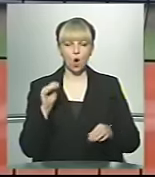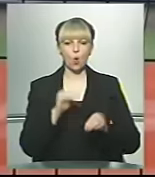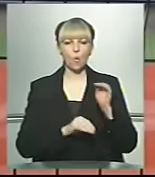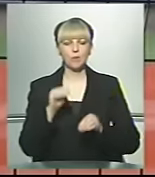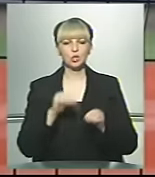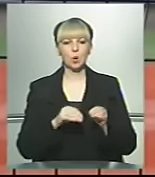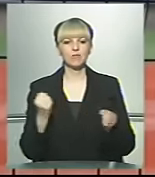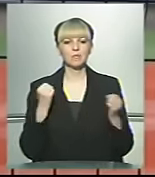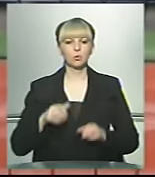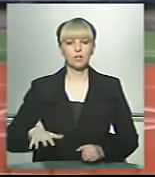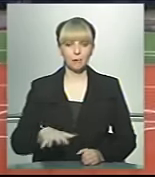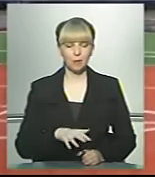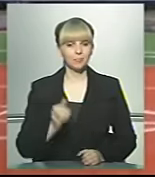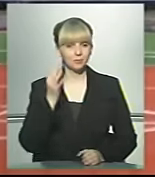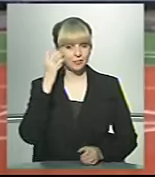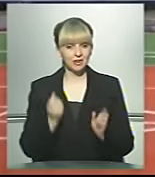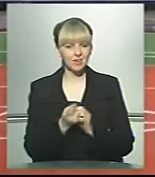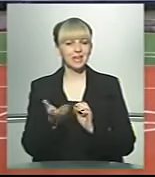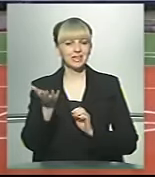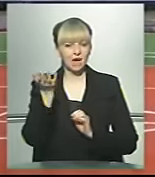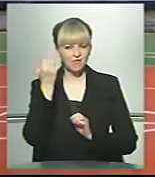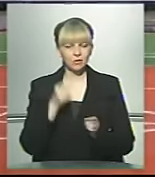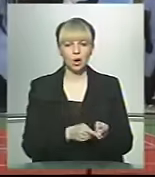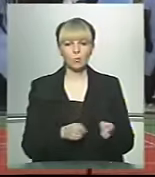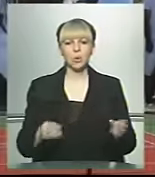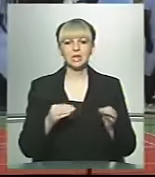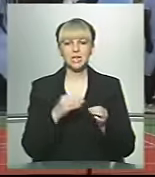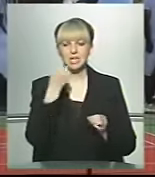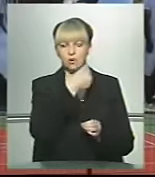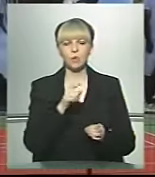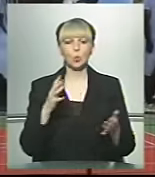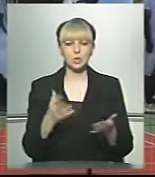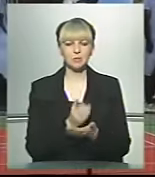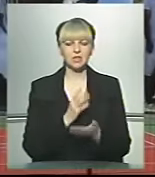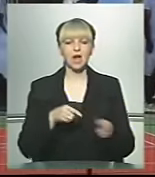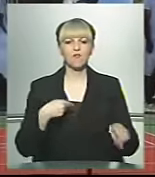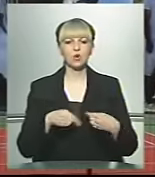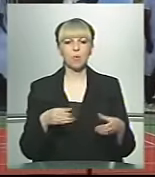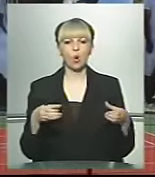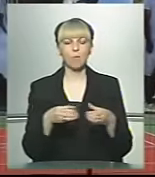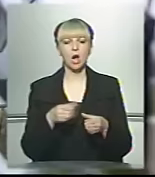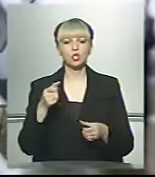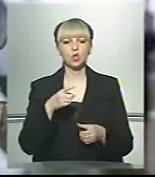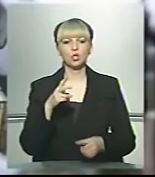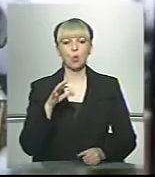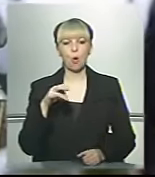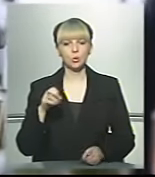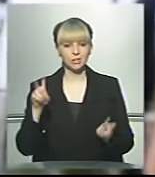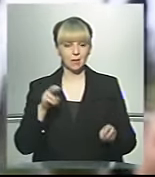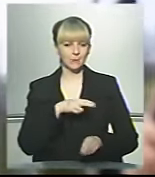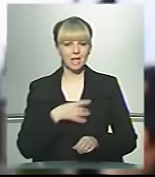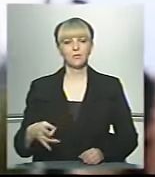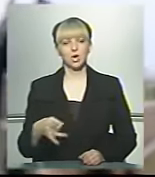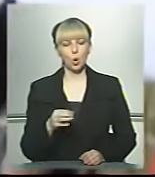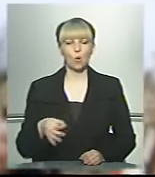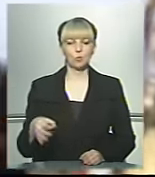комбінований спортивний майданчик. Ідея виникла давно, адже протягом 10 років тут успішно діє футбольна команда «Золотий колос», призер